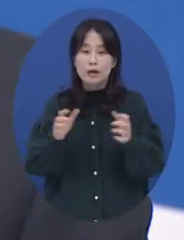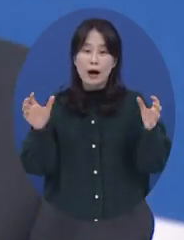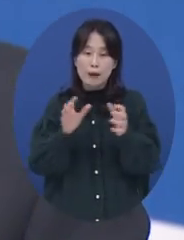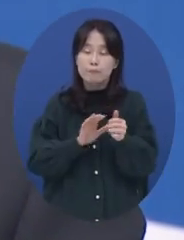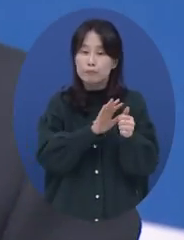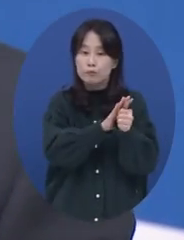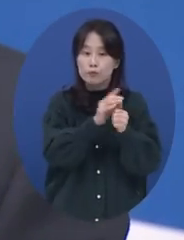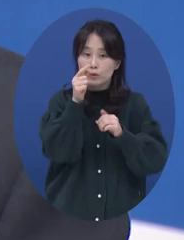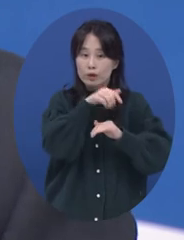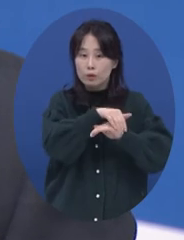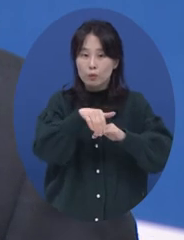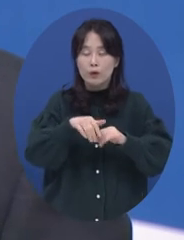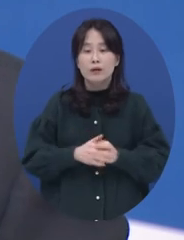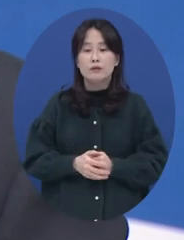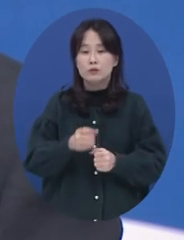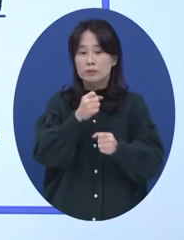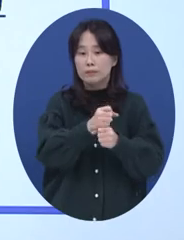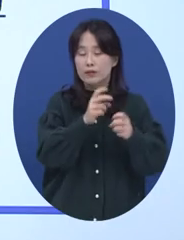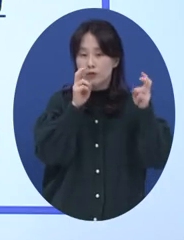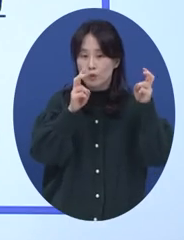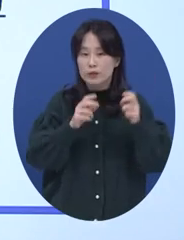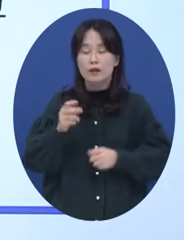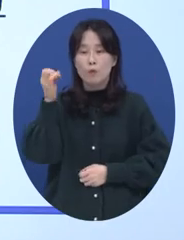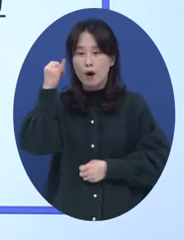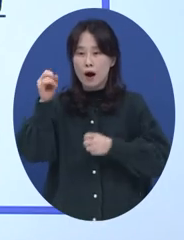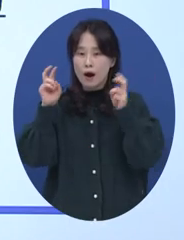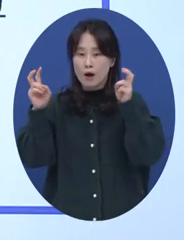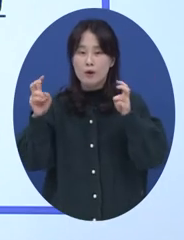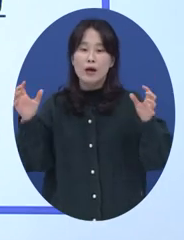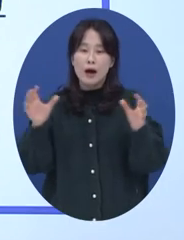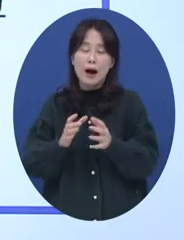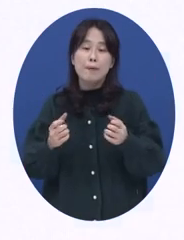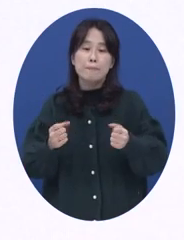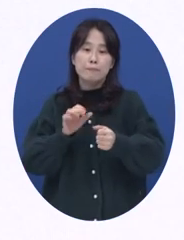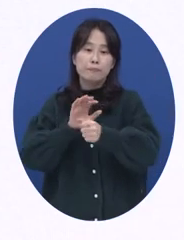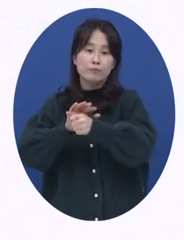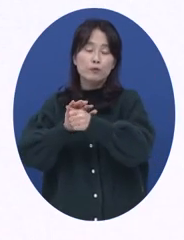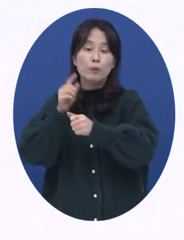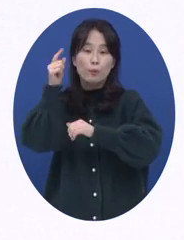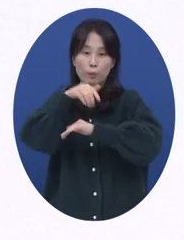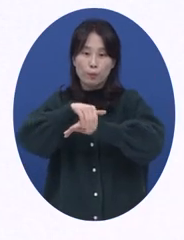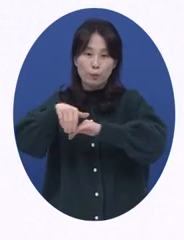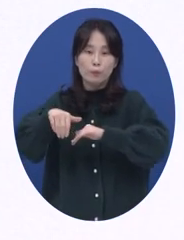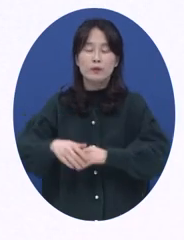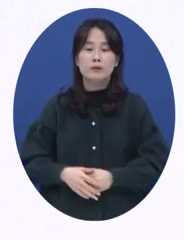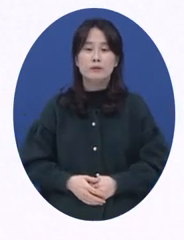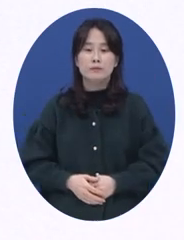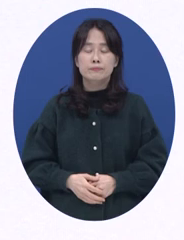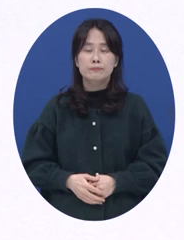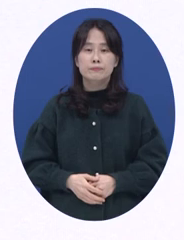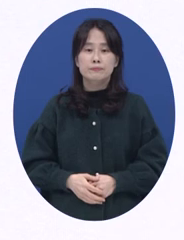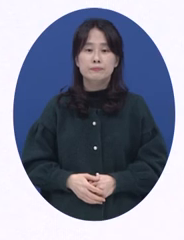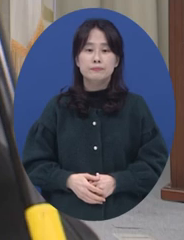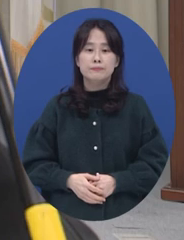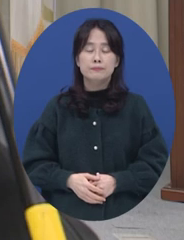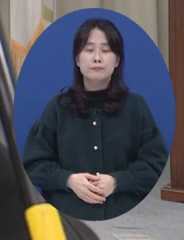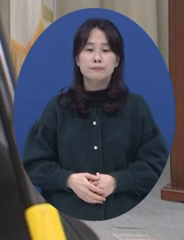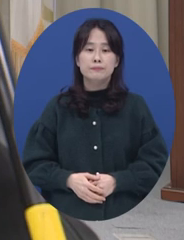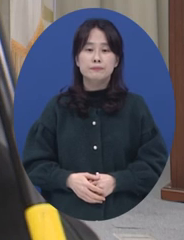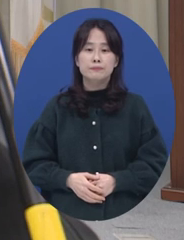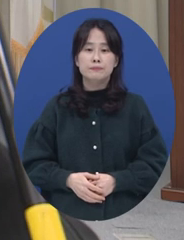컨설팅 등을 종합적으로 제공하고 제조 기업과 스타트업의 협업을 지원하는 서비스도 추가해 운영합니다